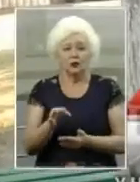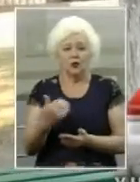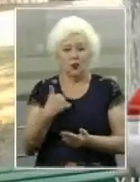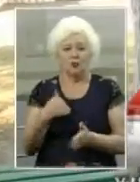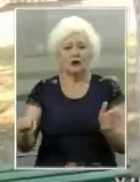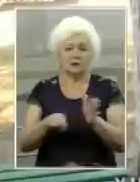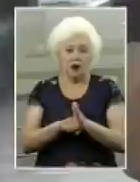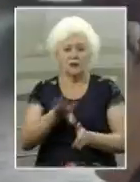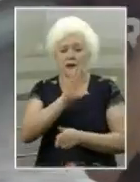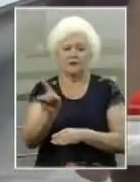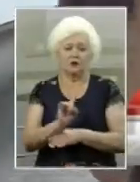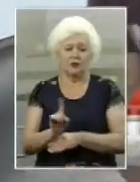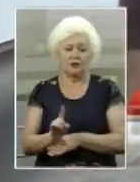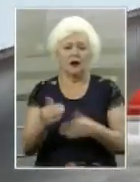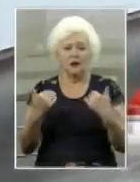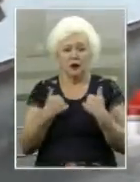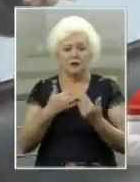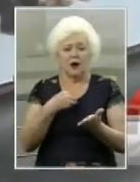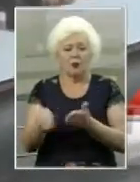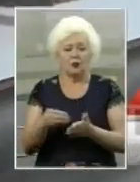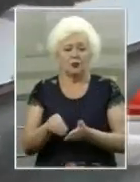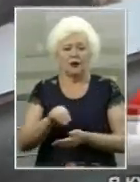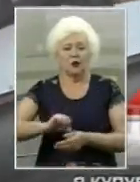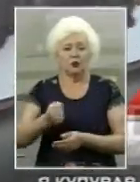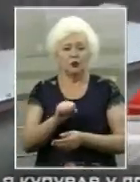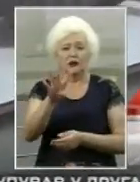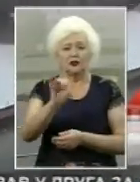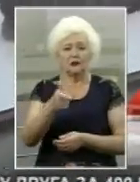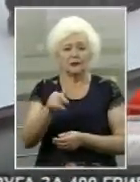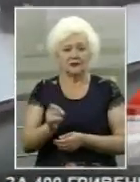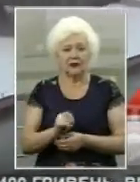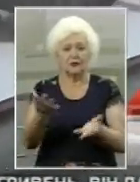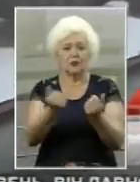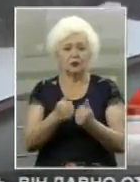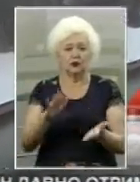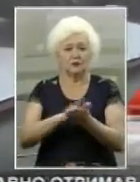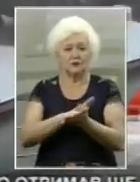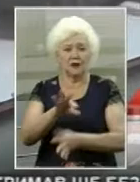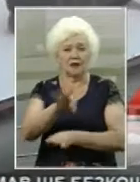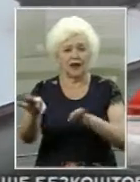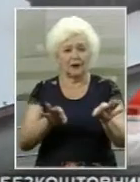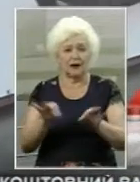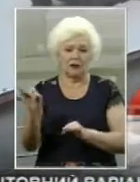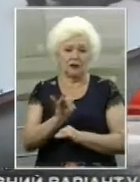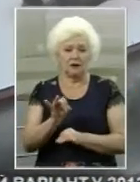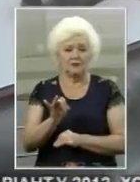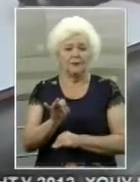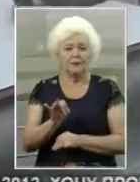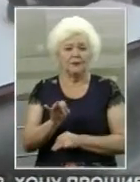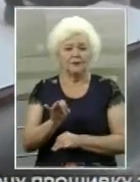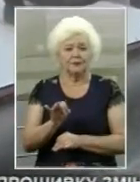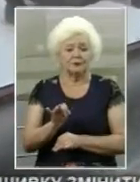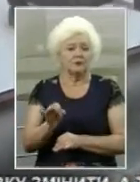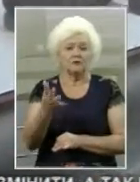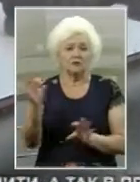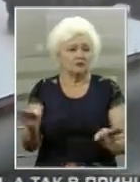це все устраює, все добре. Я покупав у друга за 400 гривень, і він отримав це ще безплатним варіантом. Так, і я вам отримав безплатно.